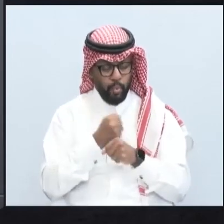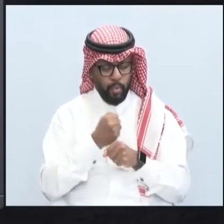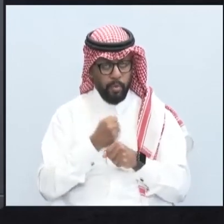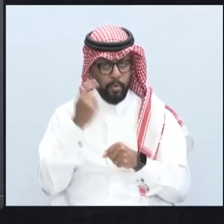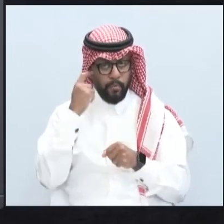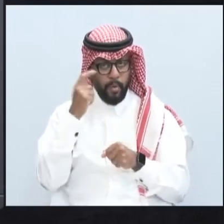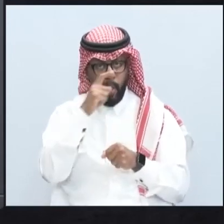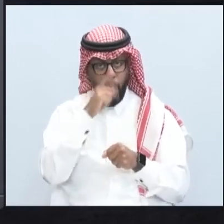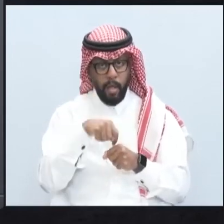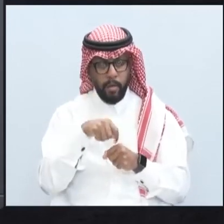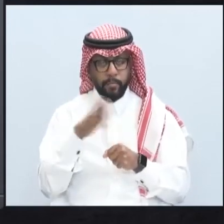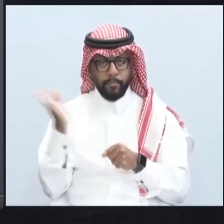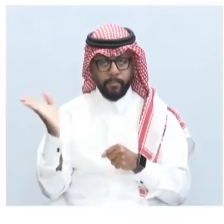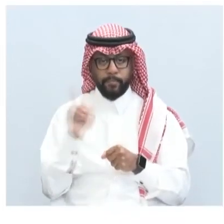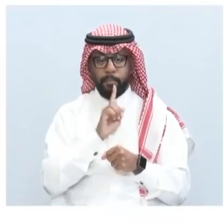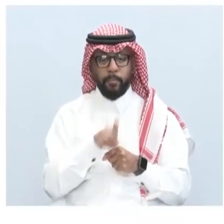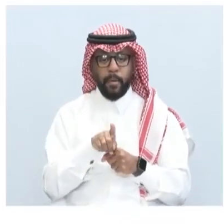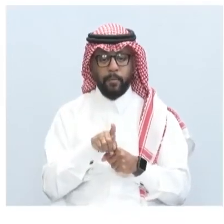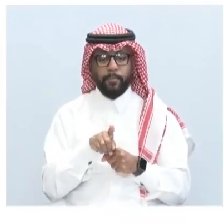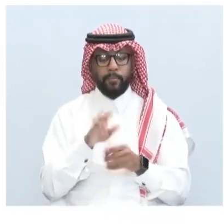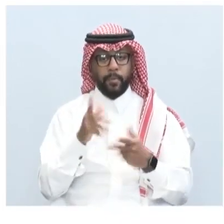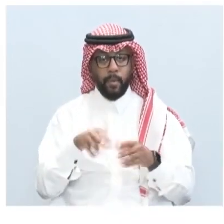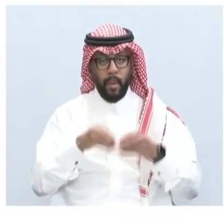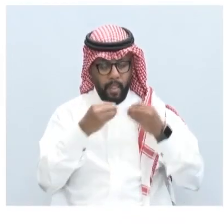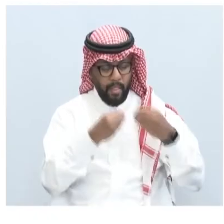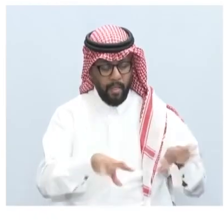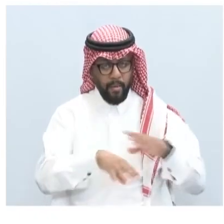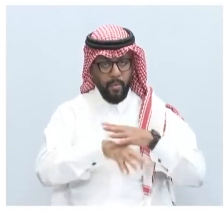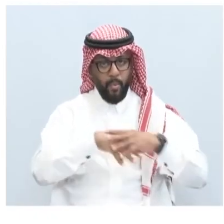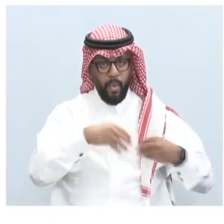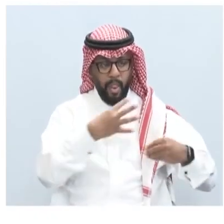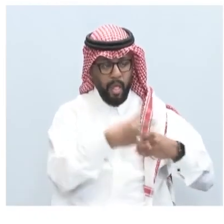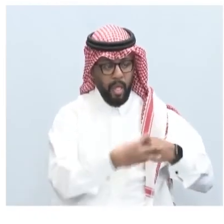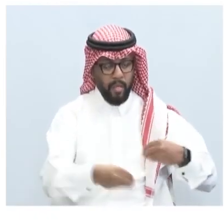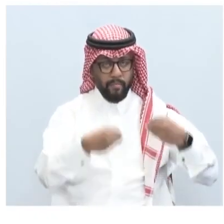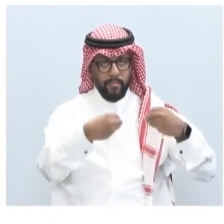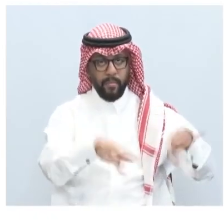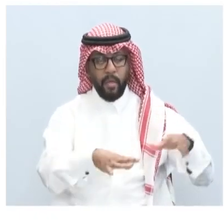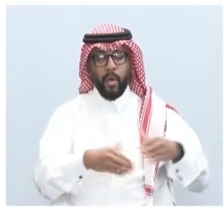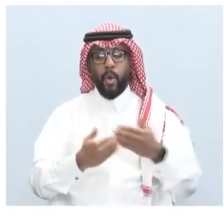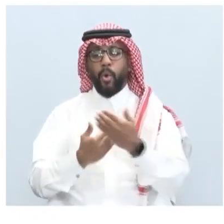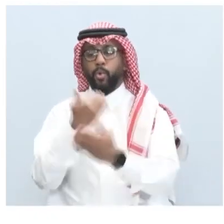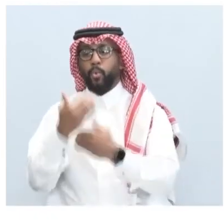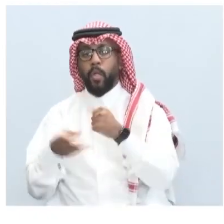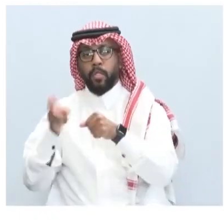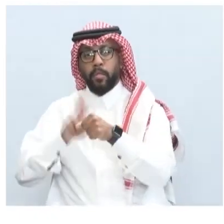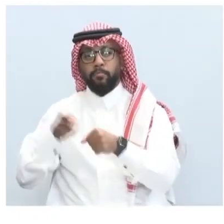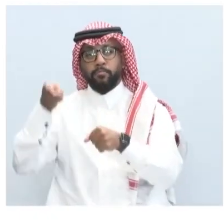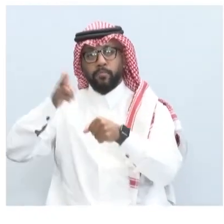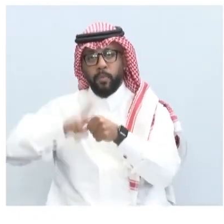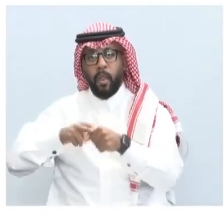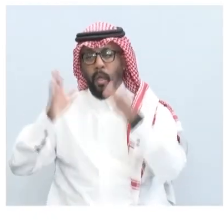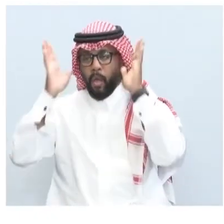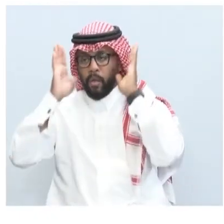الجواب في الفقره باء عليه ان يخلع الجوربين ويتوضا ويعيد